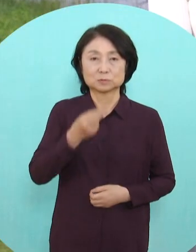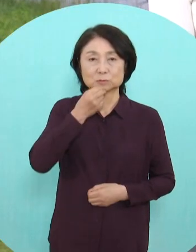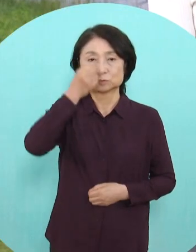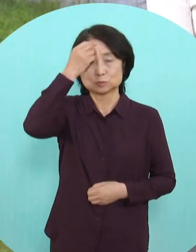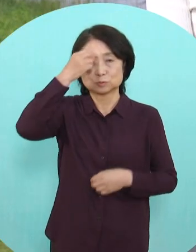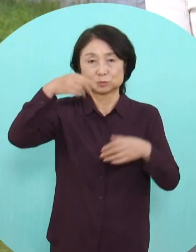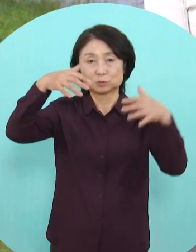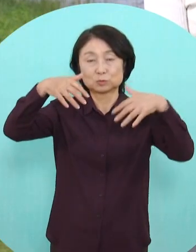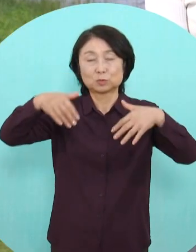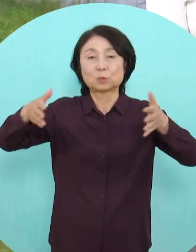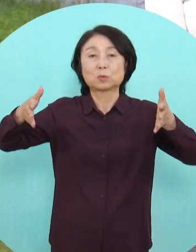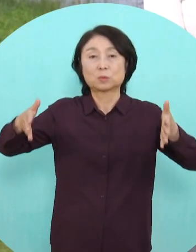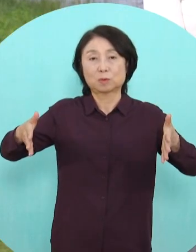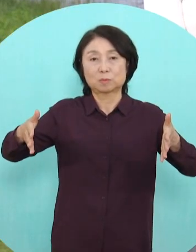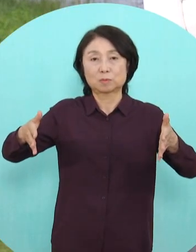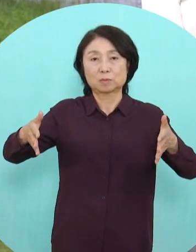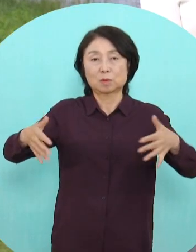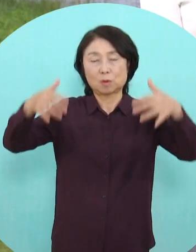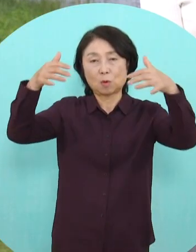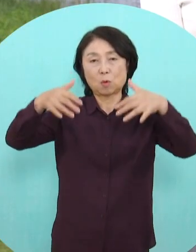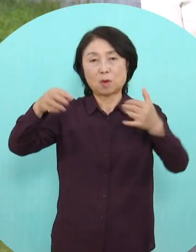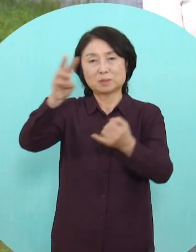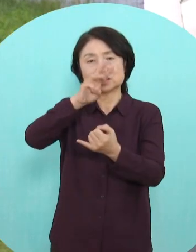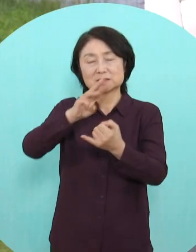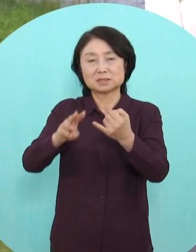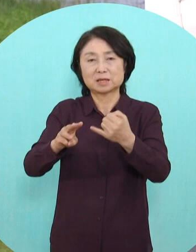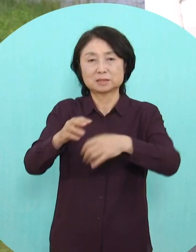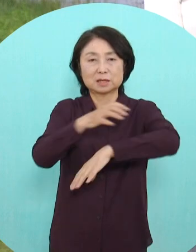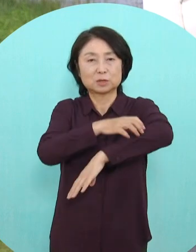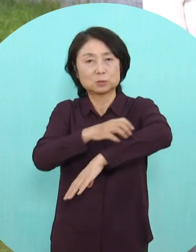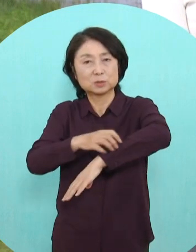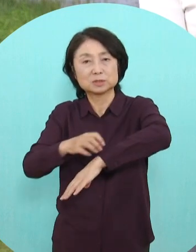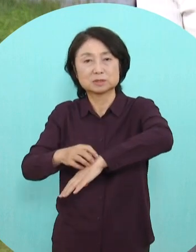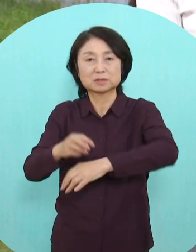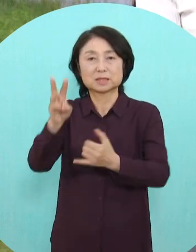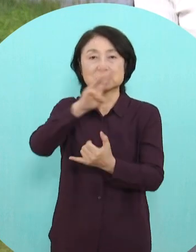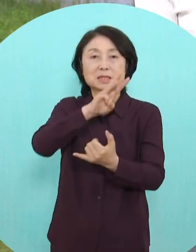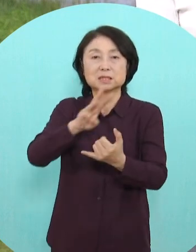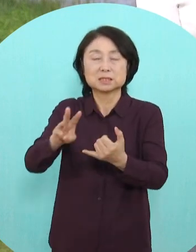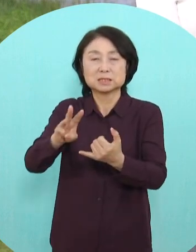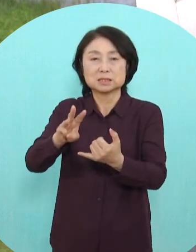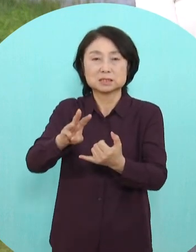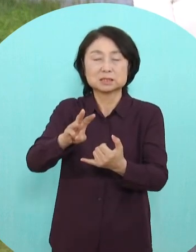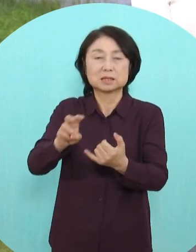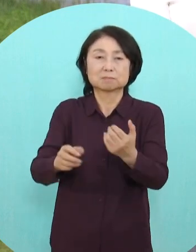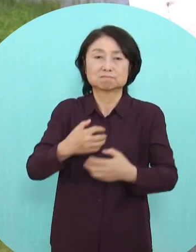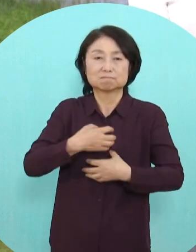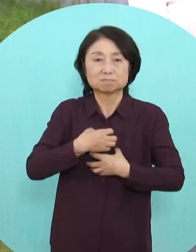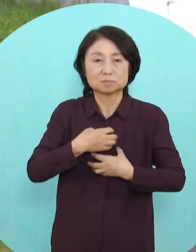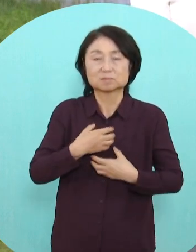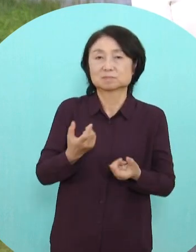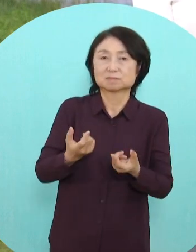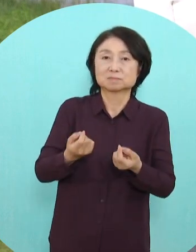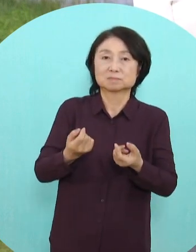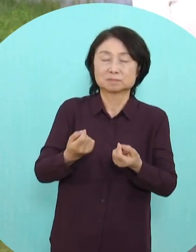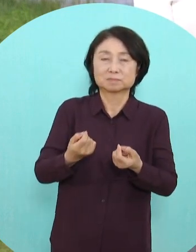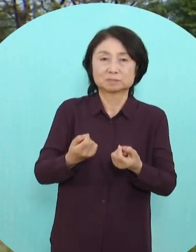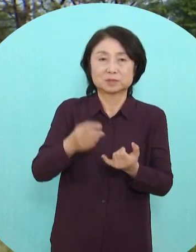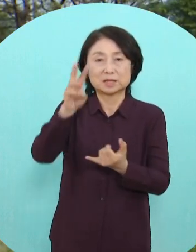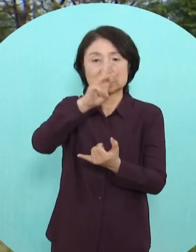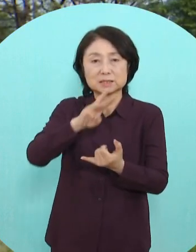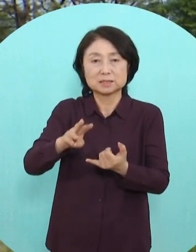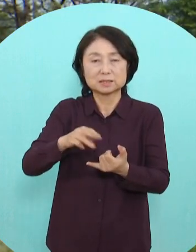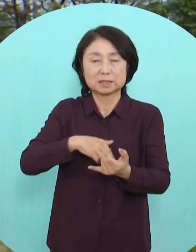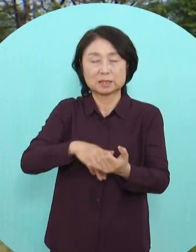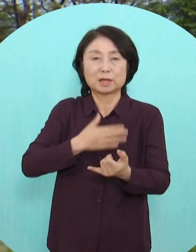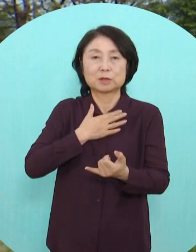梅雨のこの時期、大雨による洪水や土砂災害など災害が起こりやすいですよね。 はい、